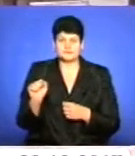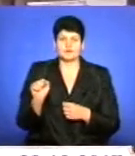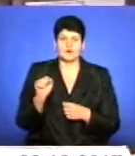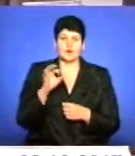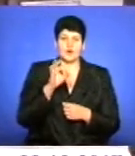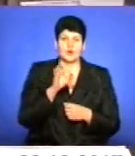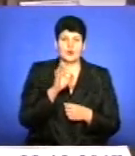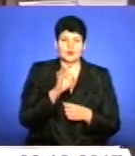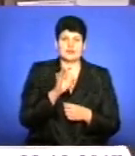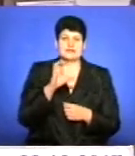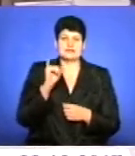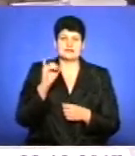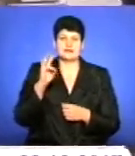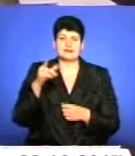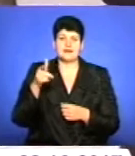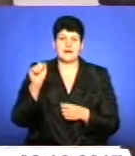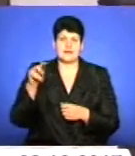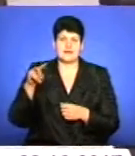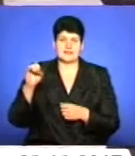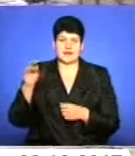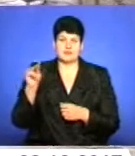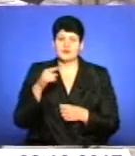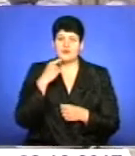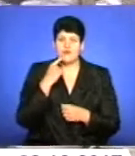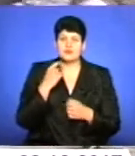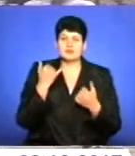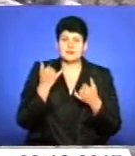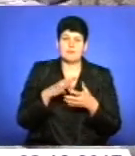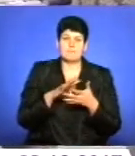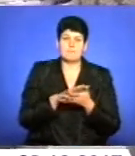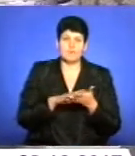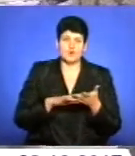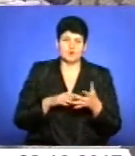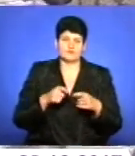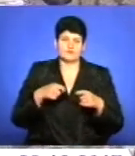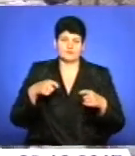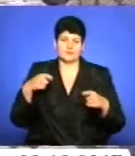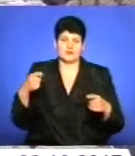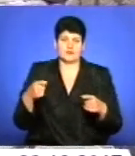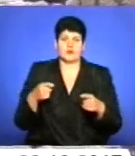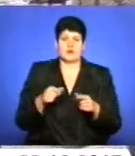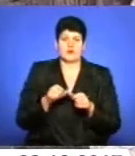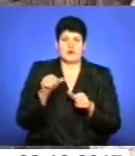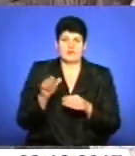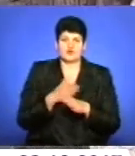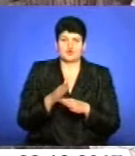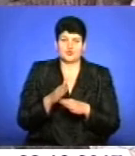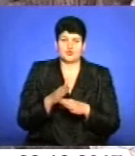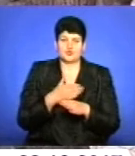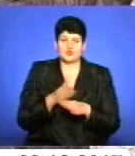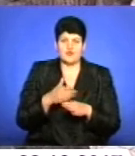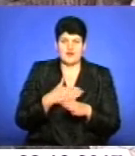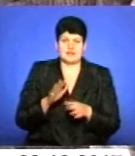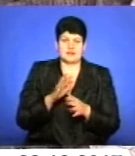Орес Сінгалевич зауважує, насправді продовжується профанація самої ідеї окремого сортування відходів. Ну,